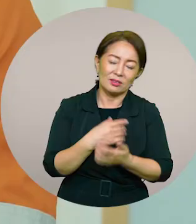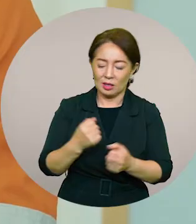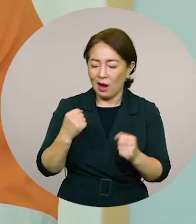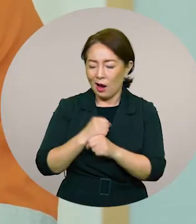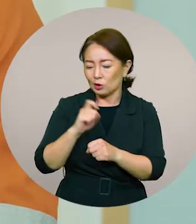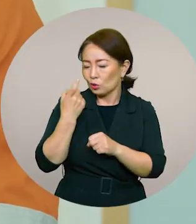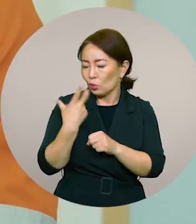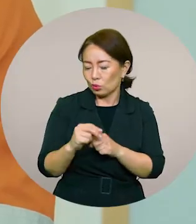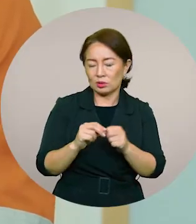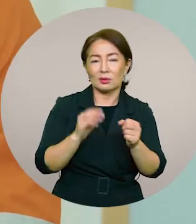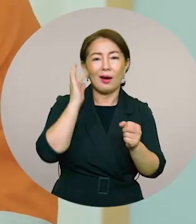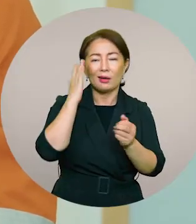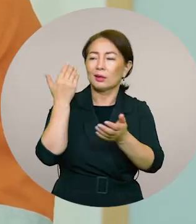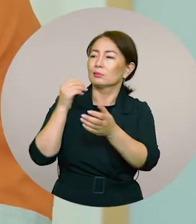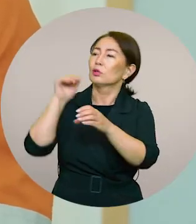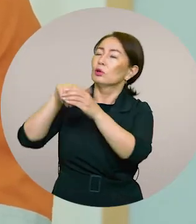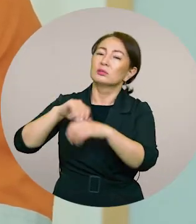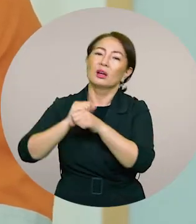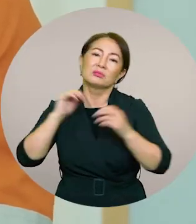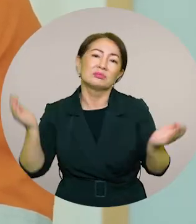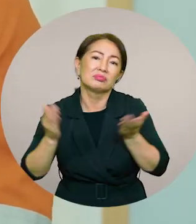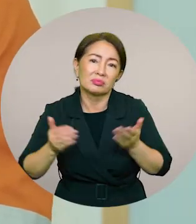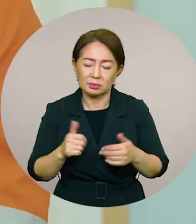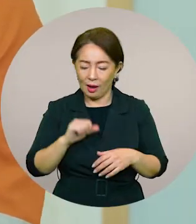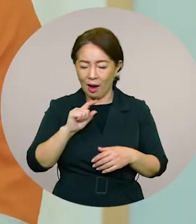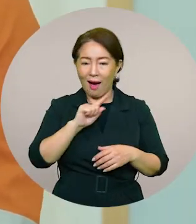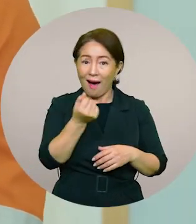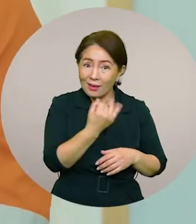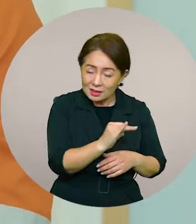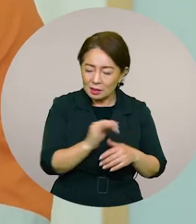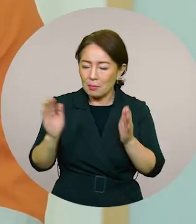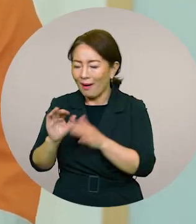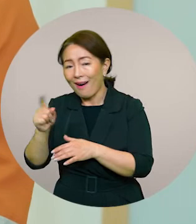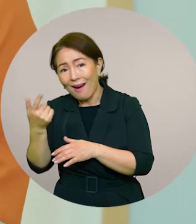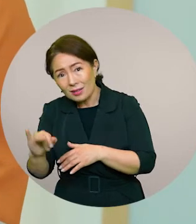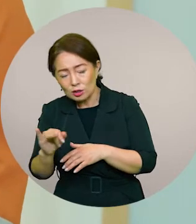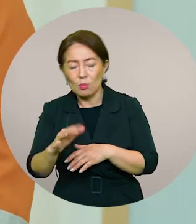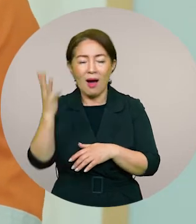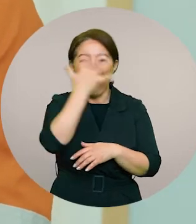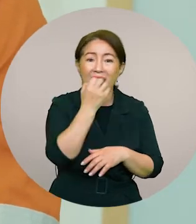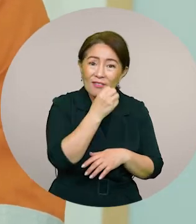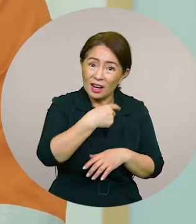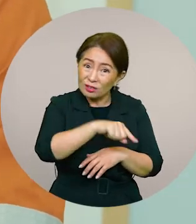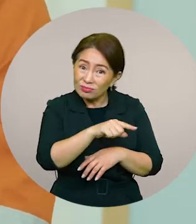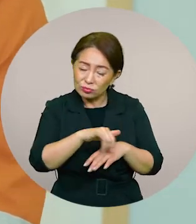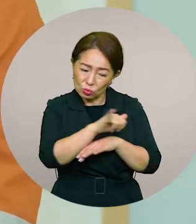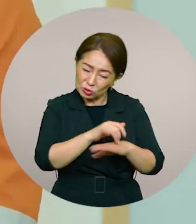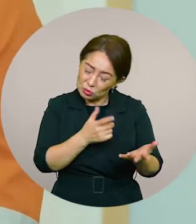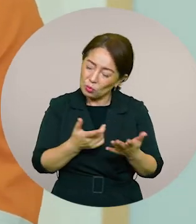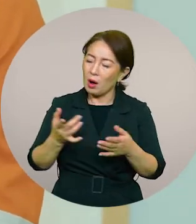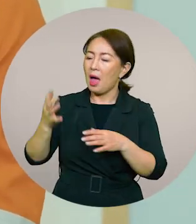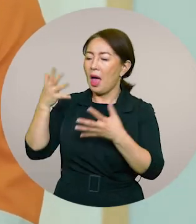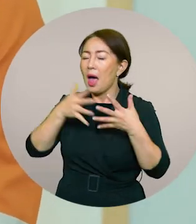ажил хүчийг тодорхой хэмжээнд гадагшаа гаргаад тэр нь өөрөө одоо Азийн, Бага Азийн ч гэдэг юм уу, эсвэл Өмнөд Африкийн ч гэдэг юм уу,